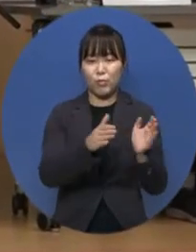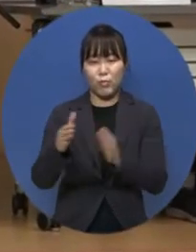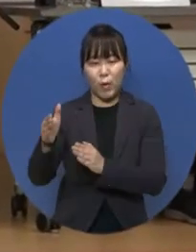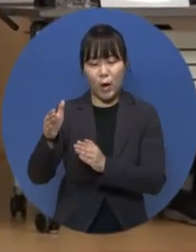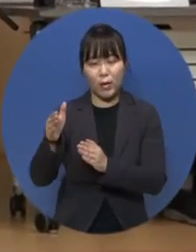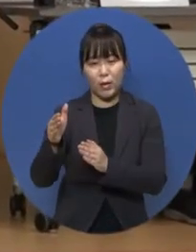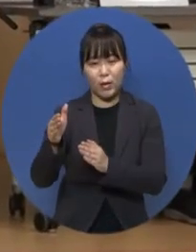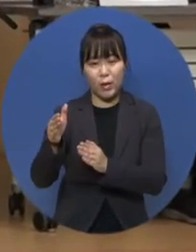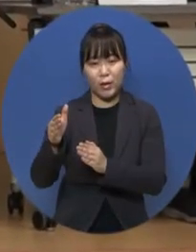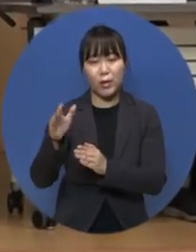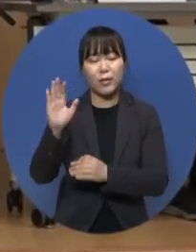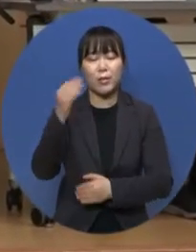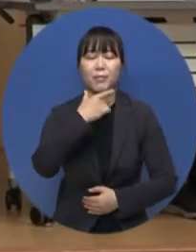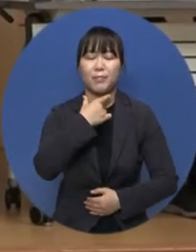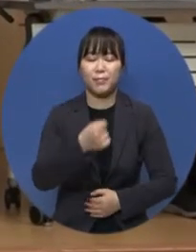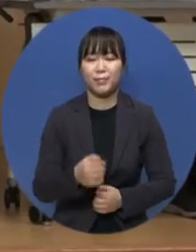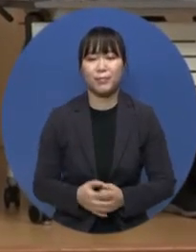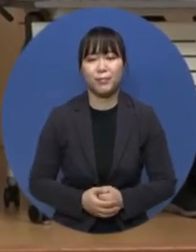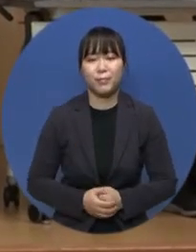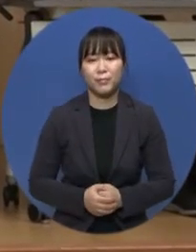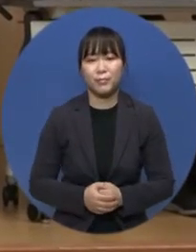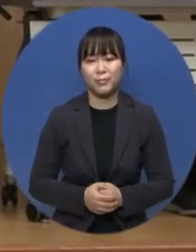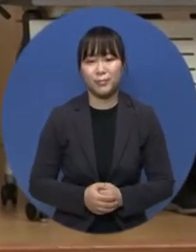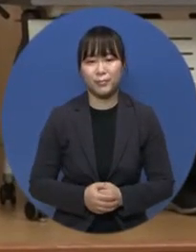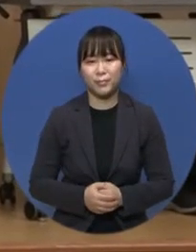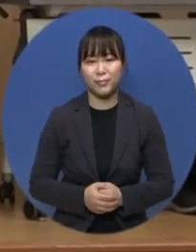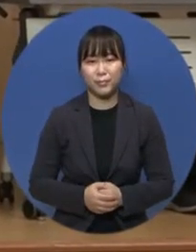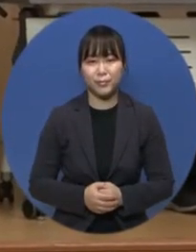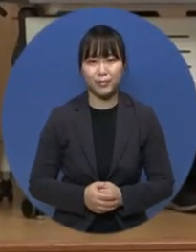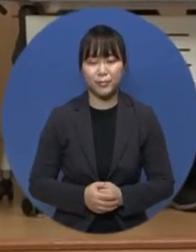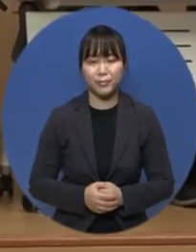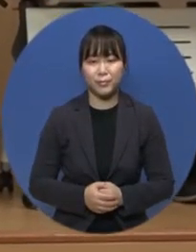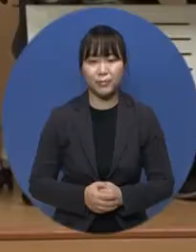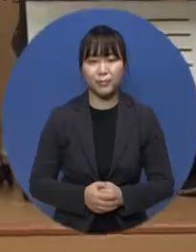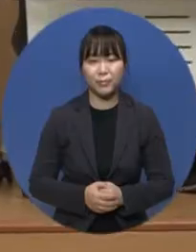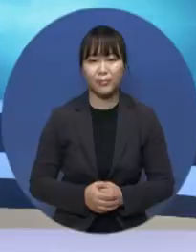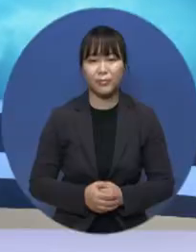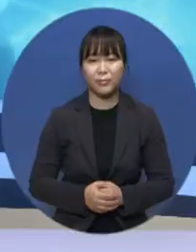계기가 되기를 기대합니다. 복지TV 뉴스 서정여입니다.